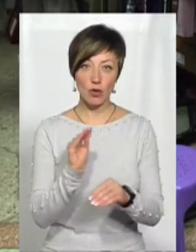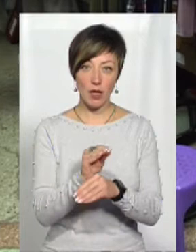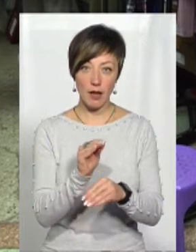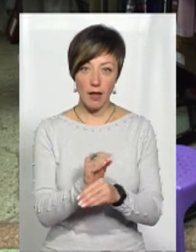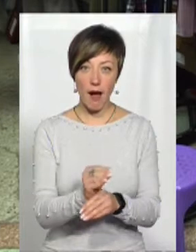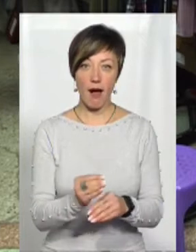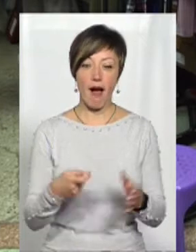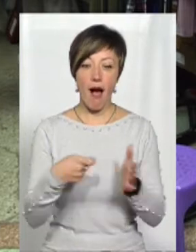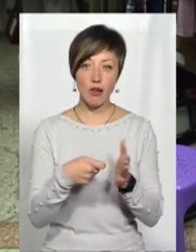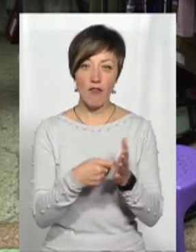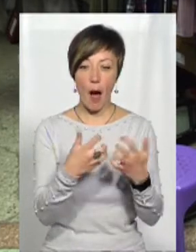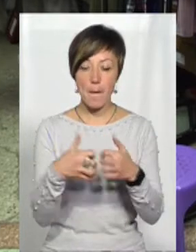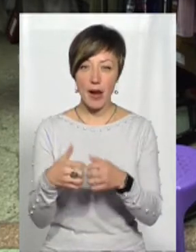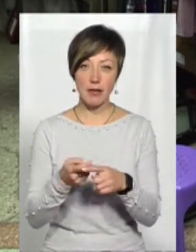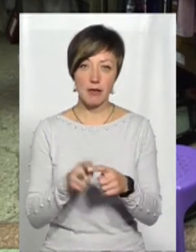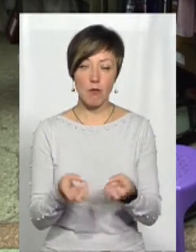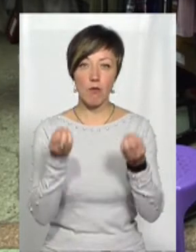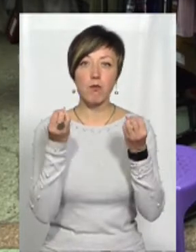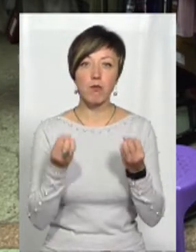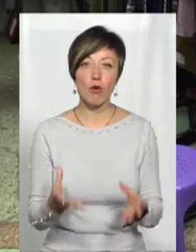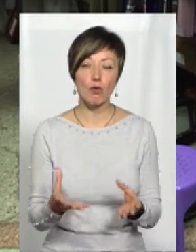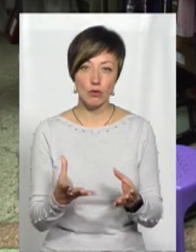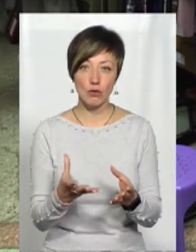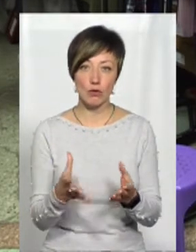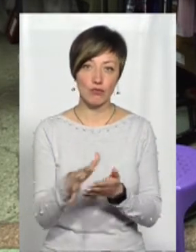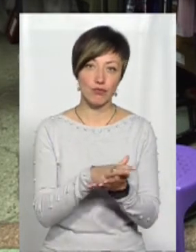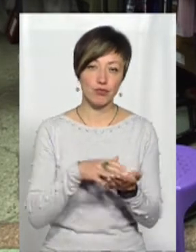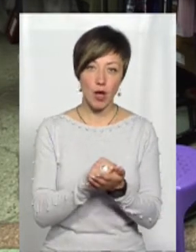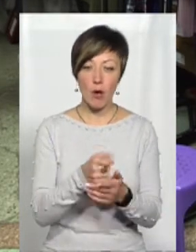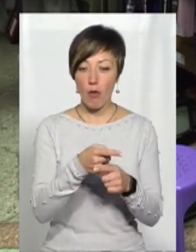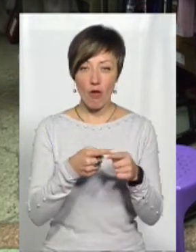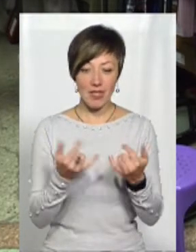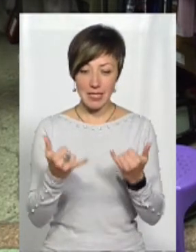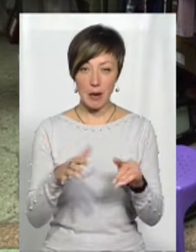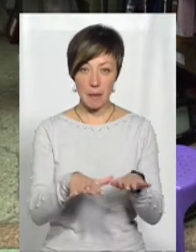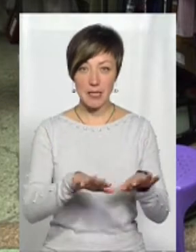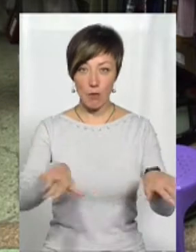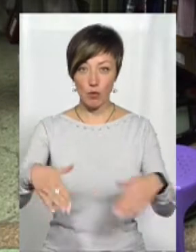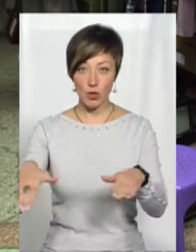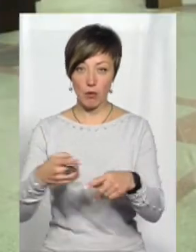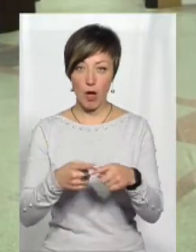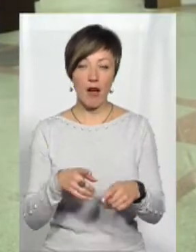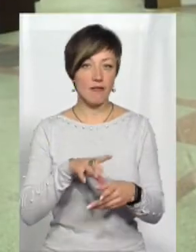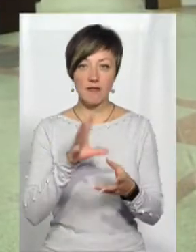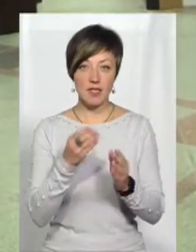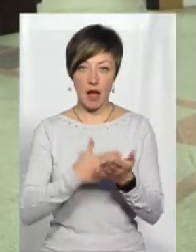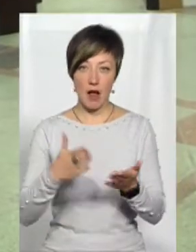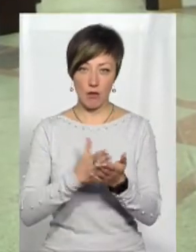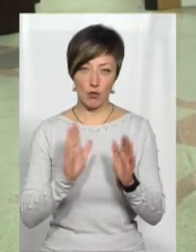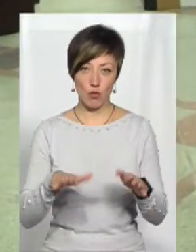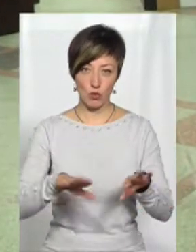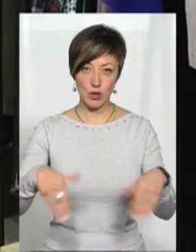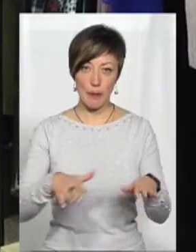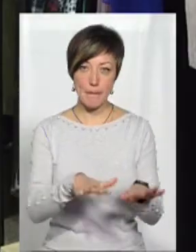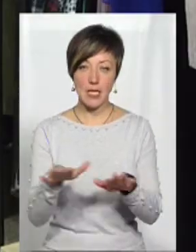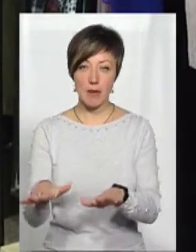ведуть апарати, це буде просто на зашморг. Половина зараз нас так, половину місць пустих. А то будуть взагалі пусті місця.